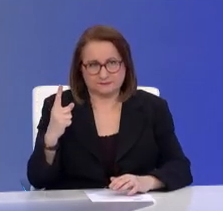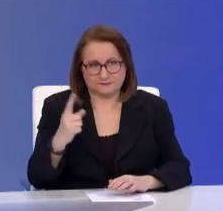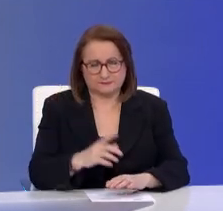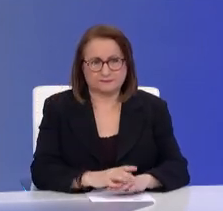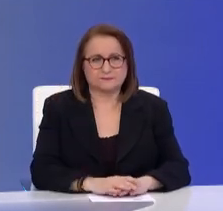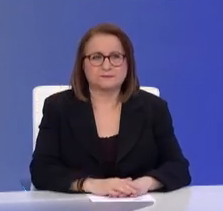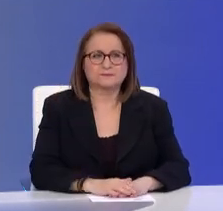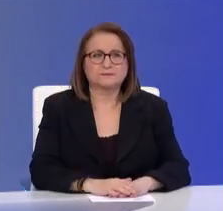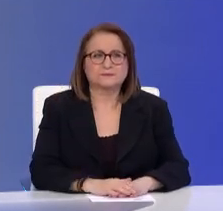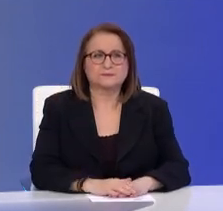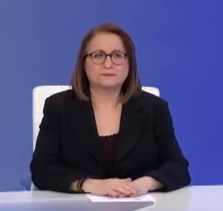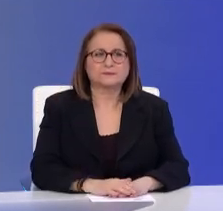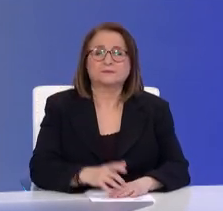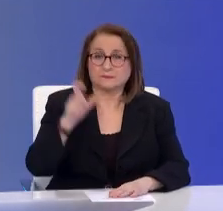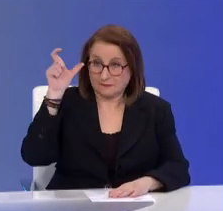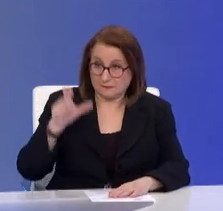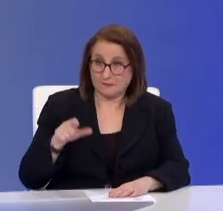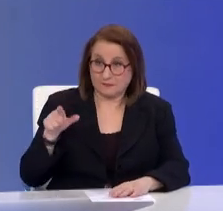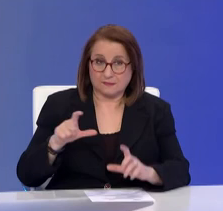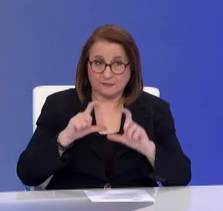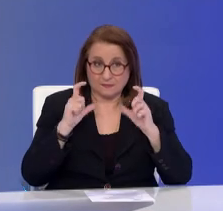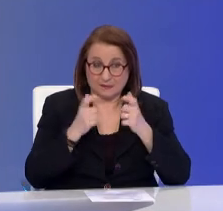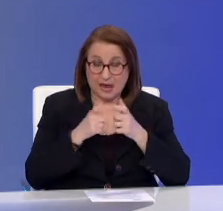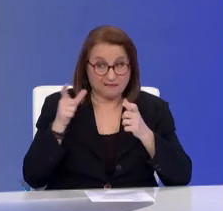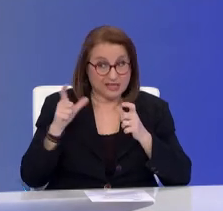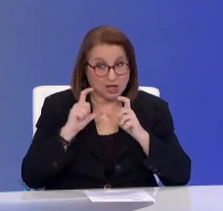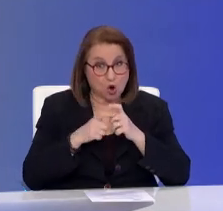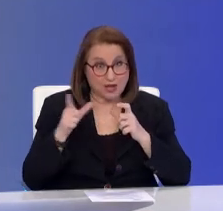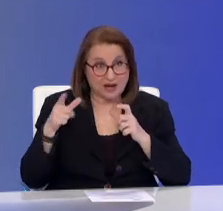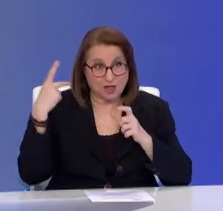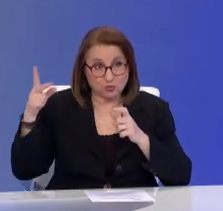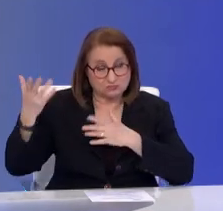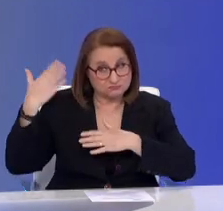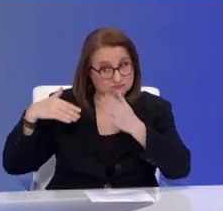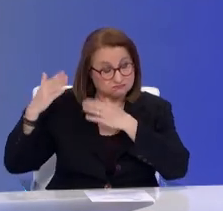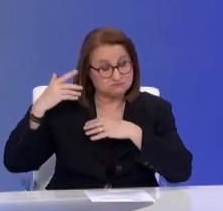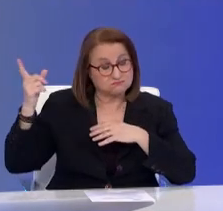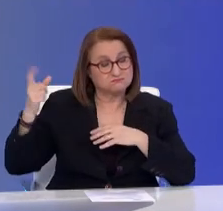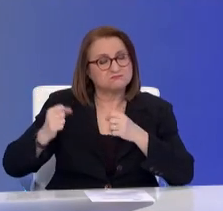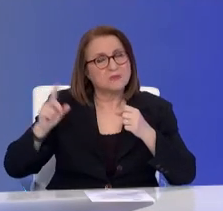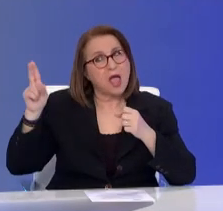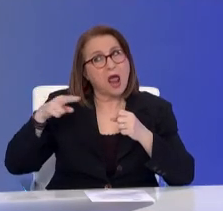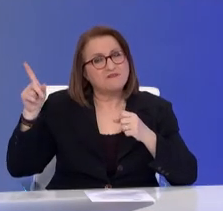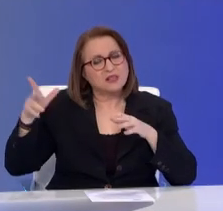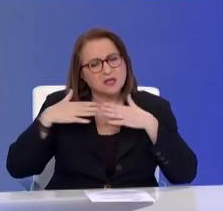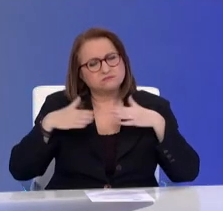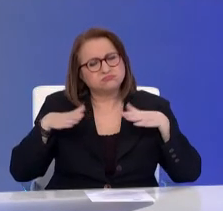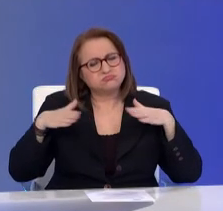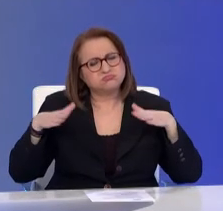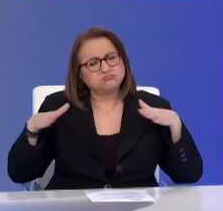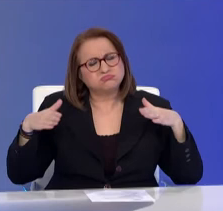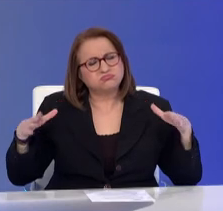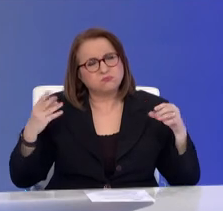υπήρξε θεμέλιος λίθος του φιλελληνισμού στην Ελβετία, αλλά